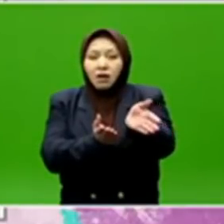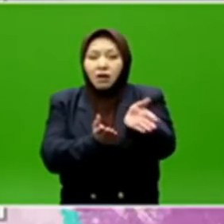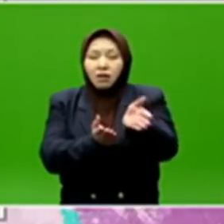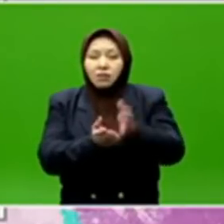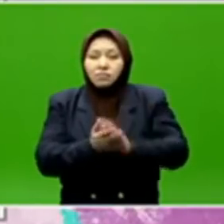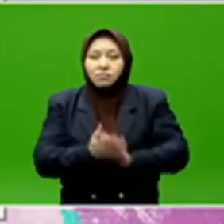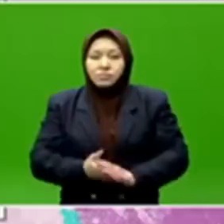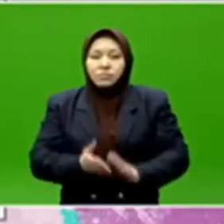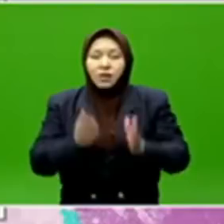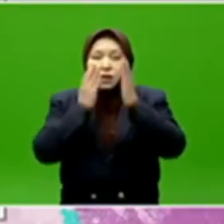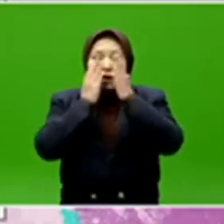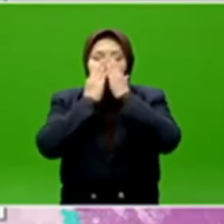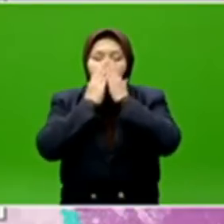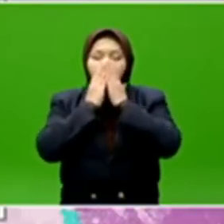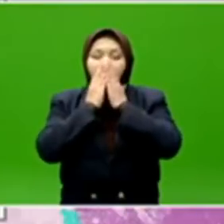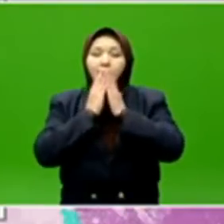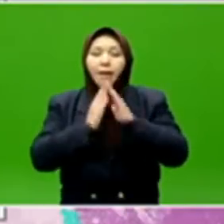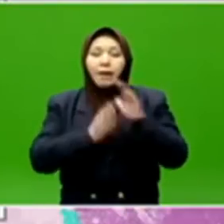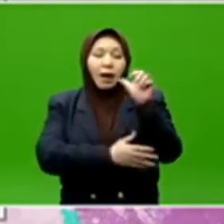الضالين